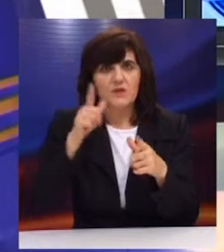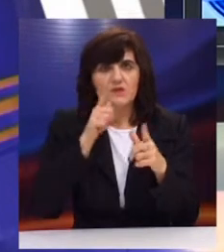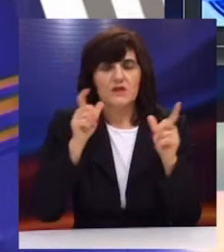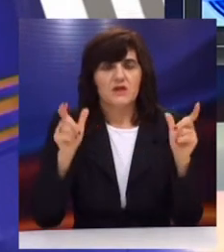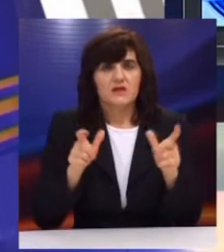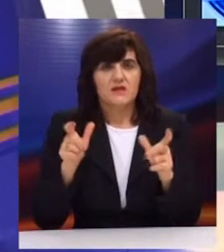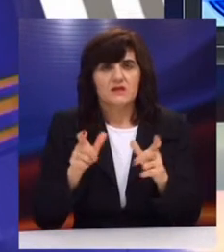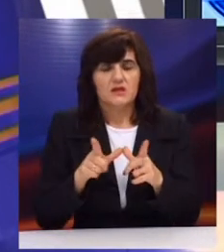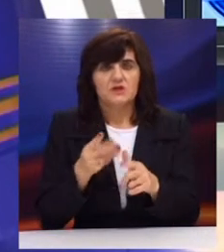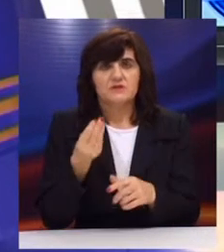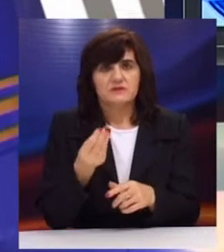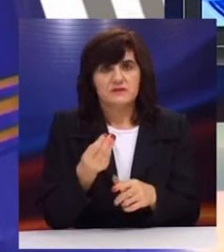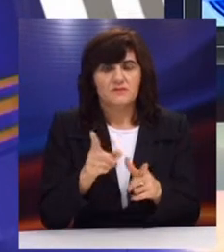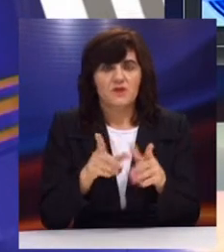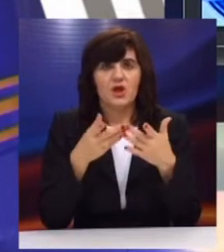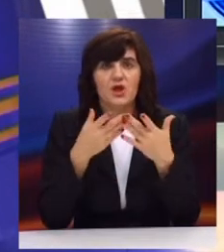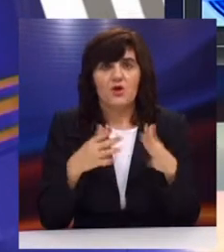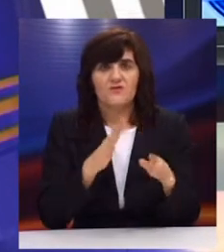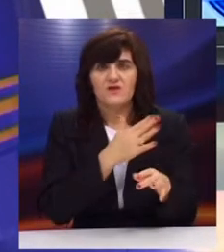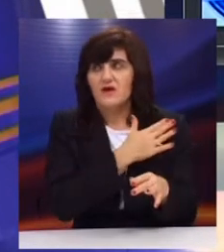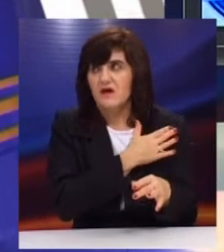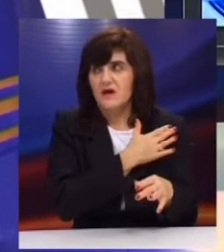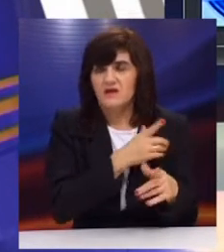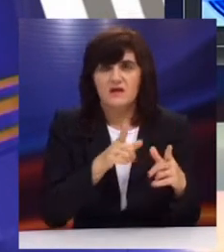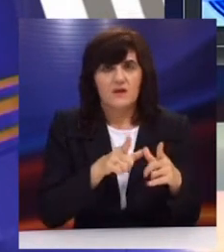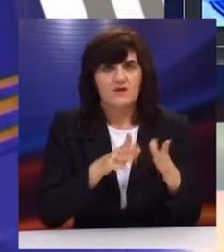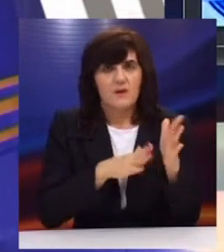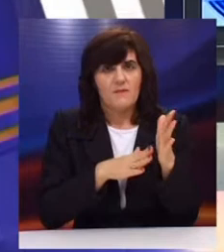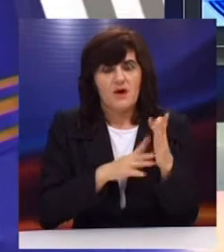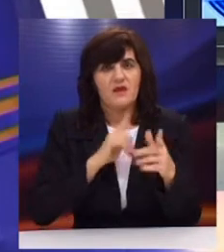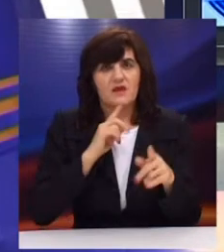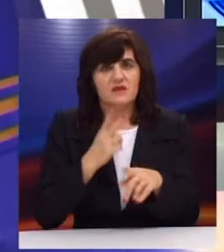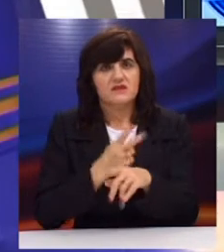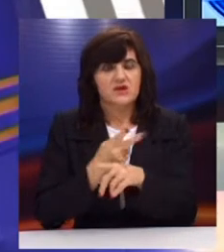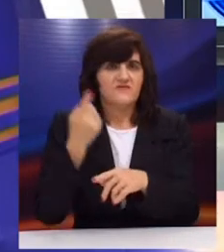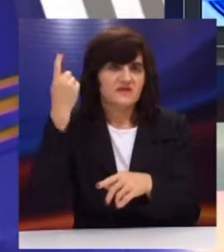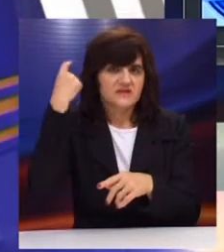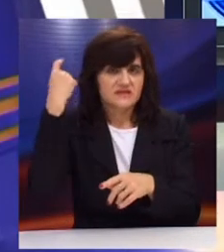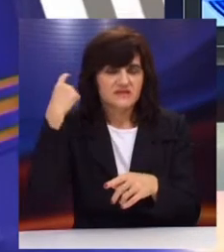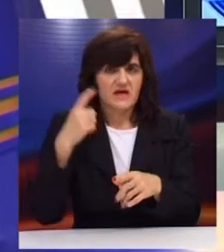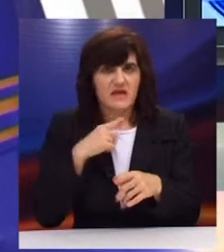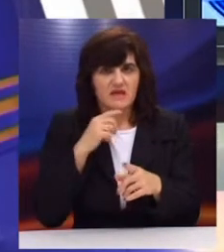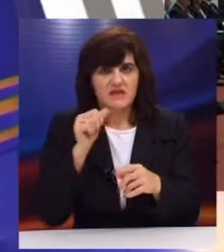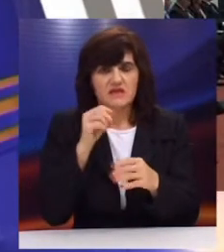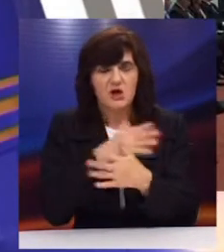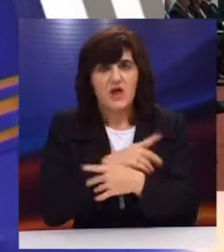Društva agrarnih ekonomista Srbije otvorili su gradonačelnik Subotice Jene Maglaji i državni sekretar Zoran Rajić.